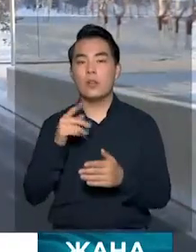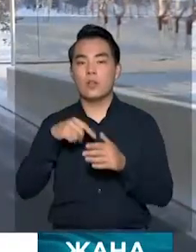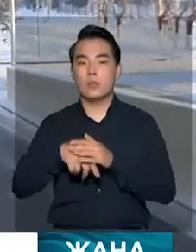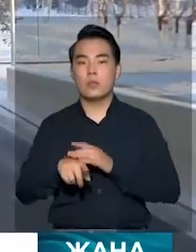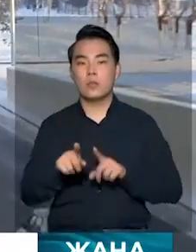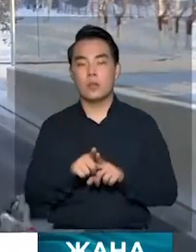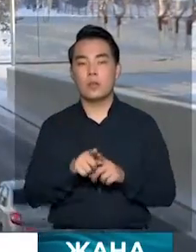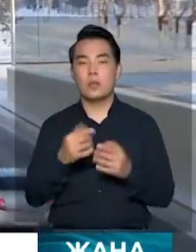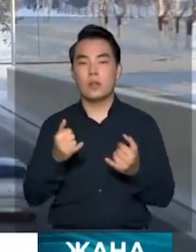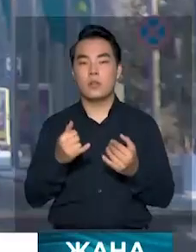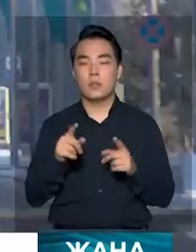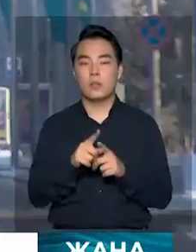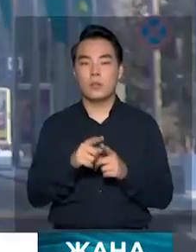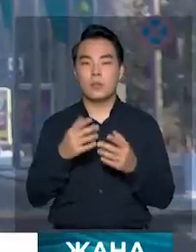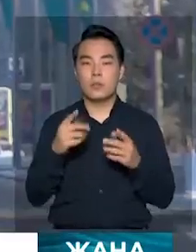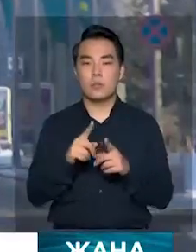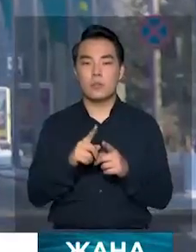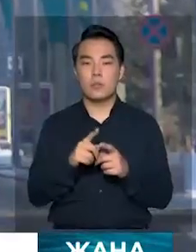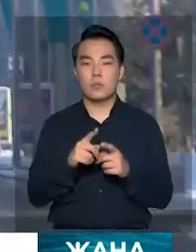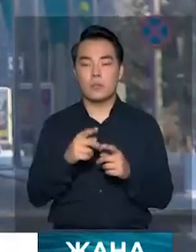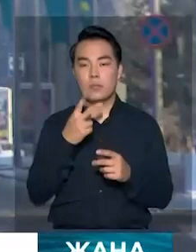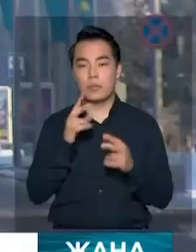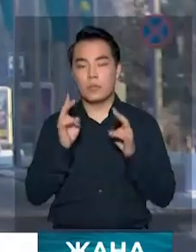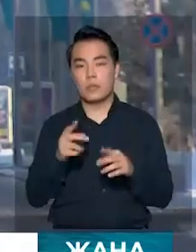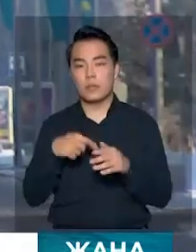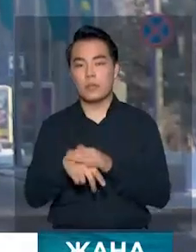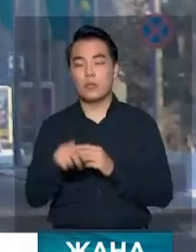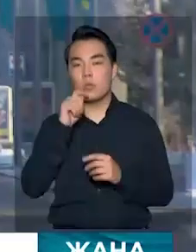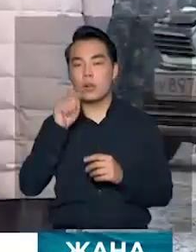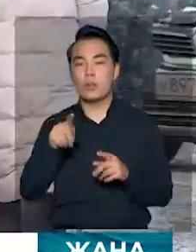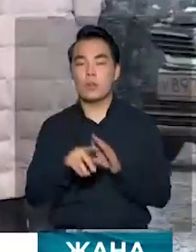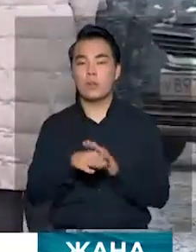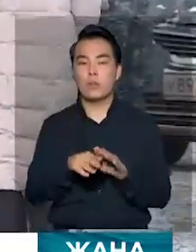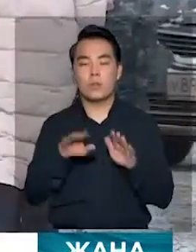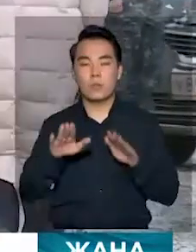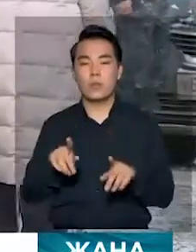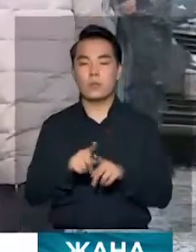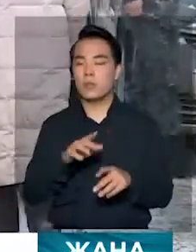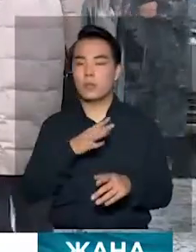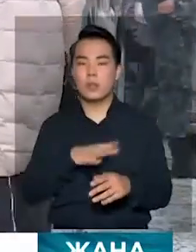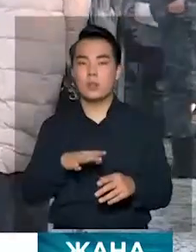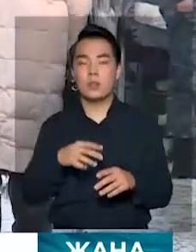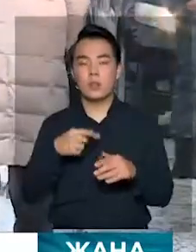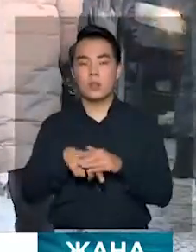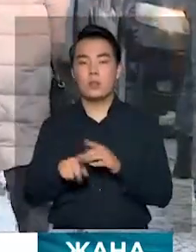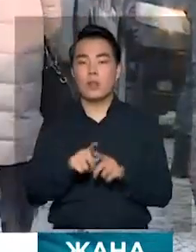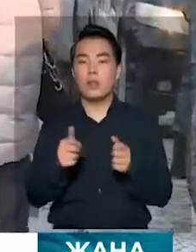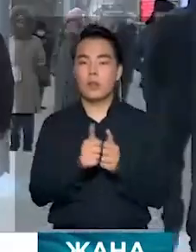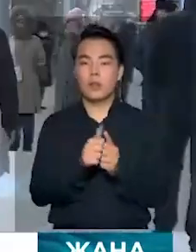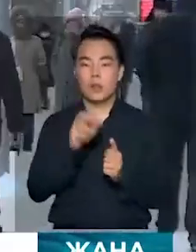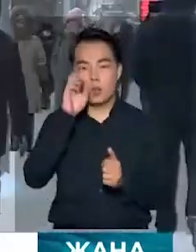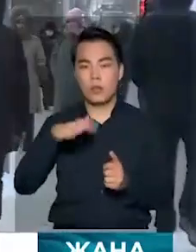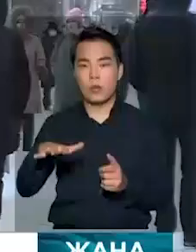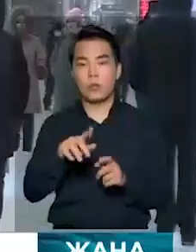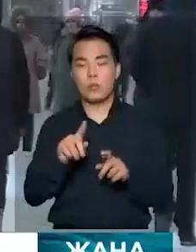Қазіргі ахуалға байланысты сайлау учаскісі қойылмады. Ондағы азаматтар елшілікпен алдын ала келісіп көрші мемлекеттерге барып,